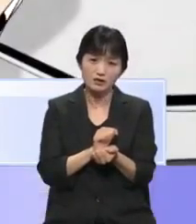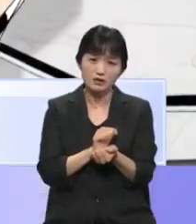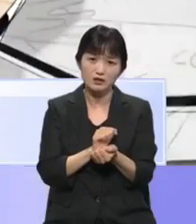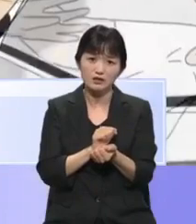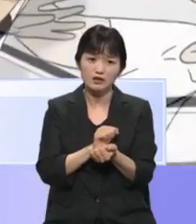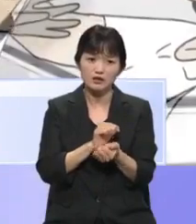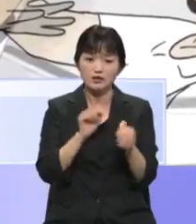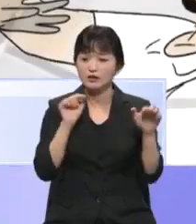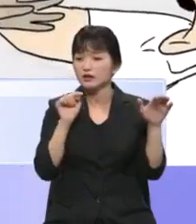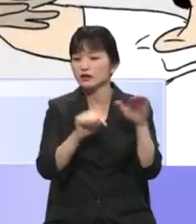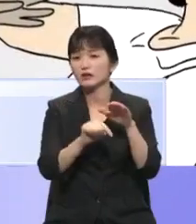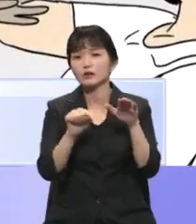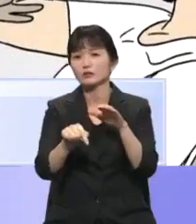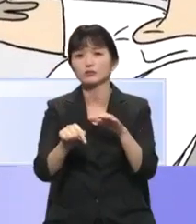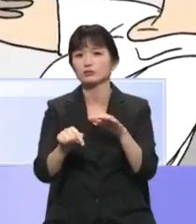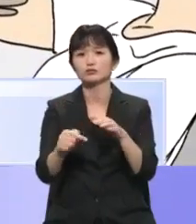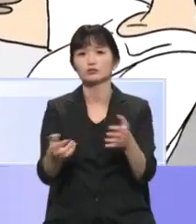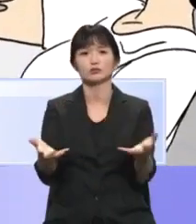상황이에요